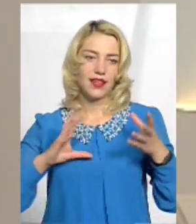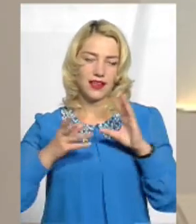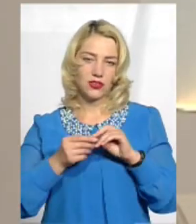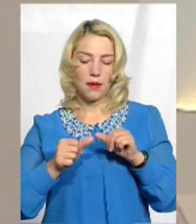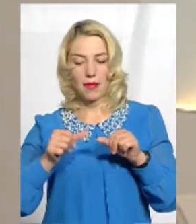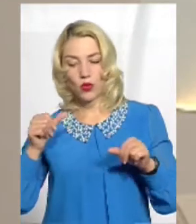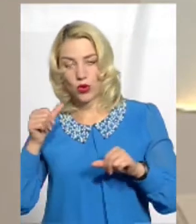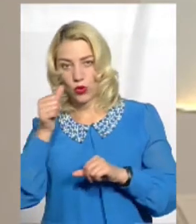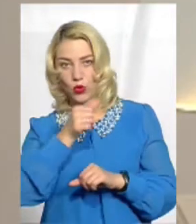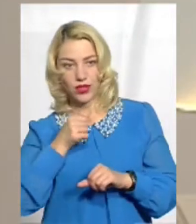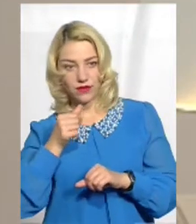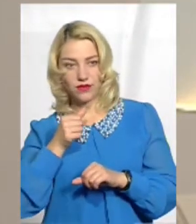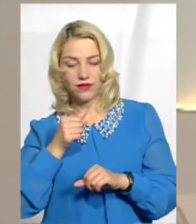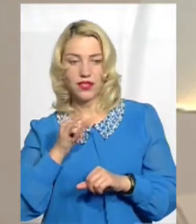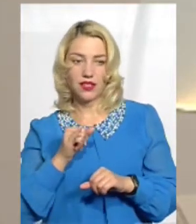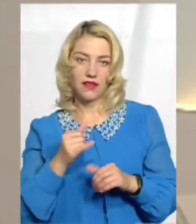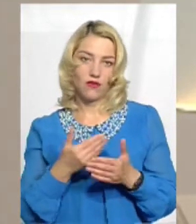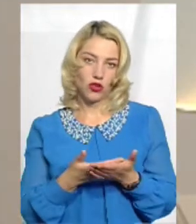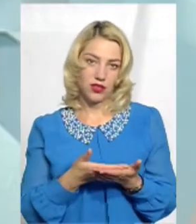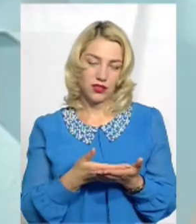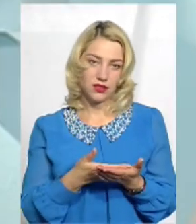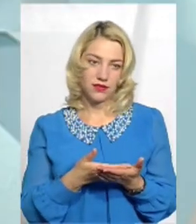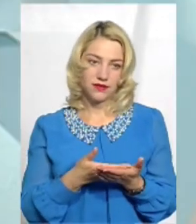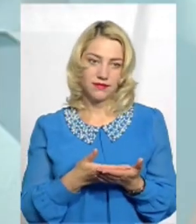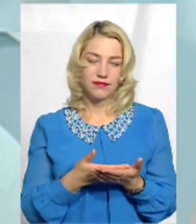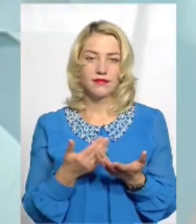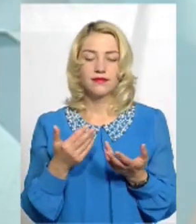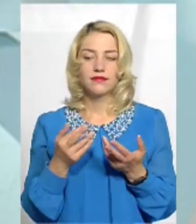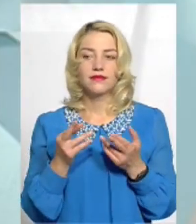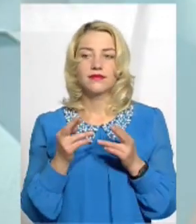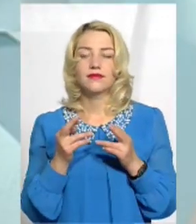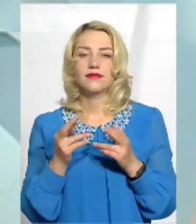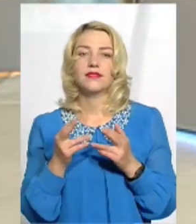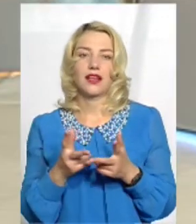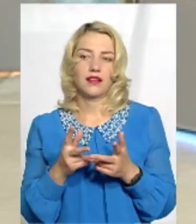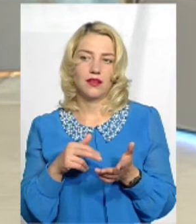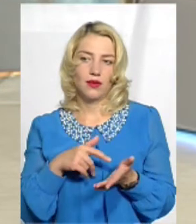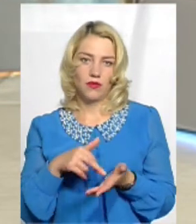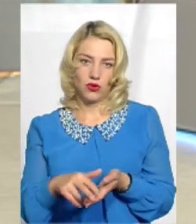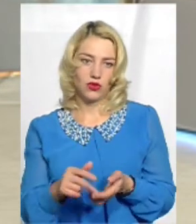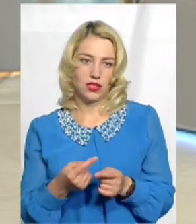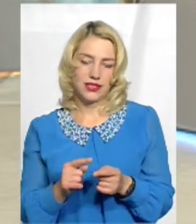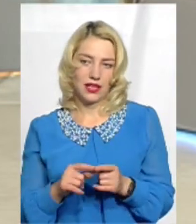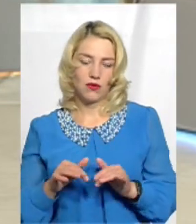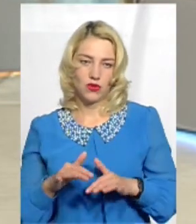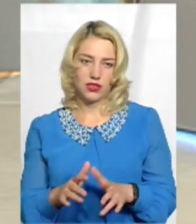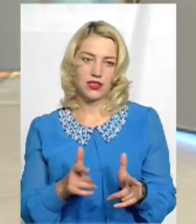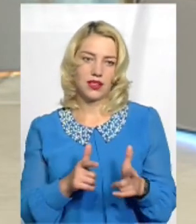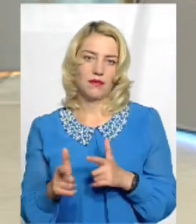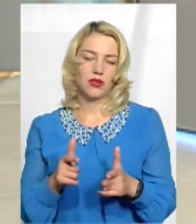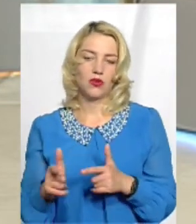результати минулих років і от, ну, як проходив цей от процес